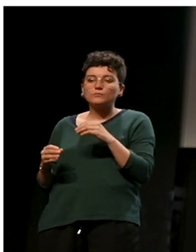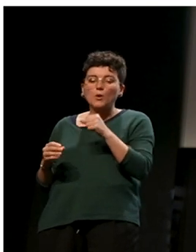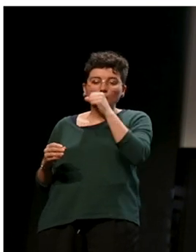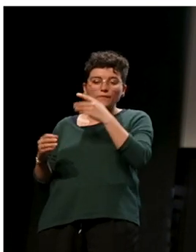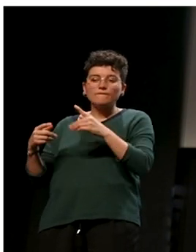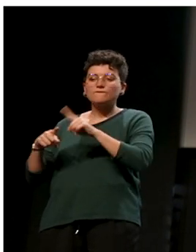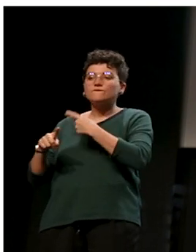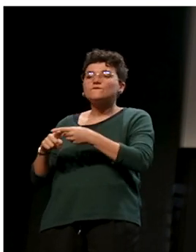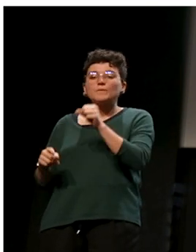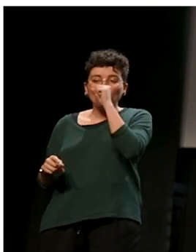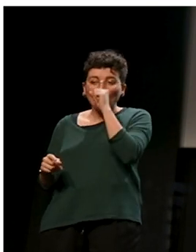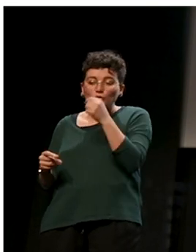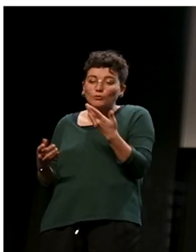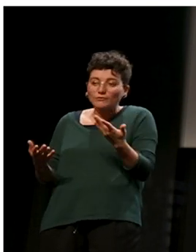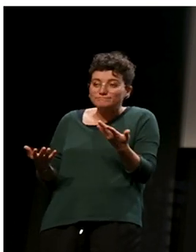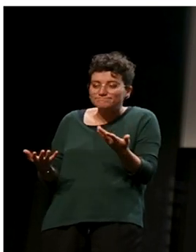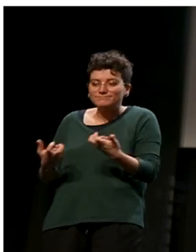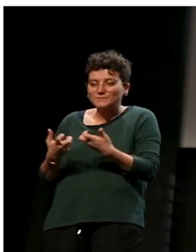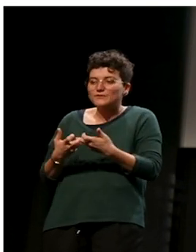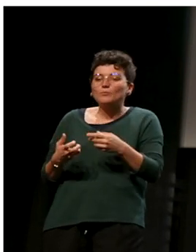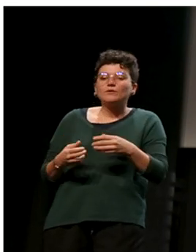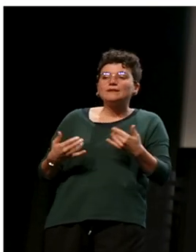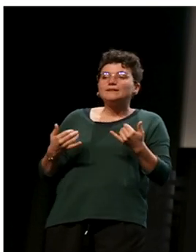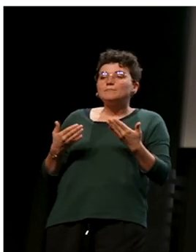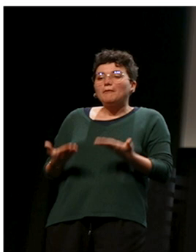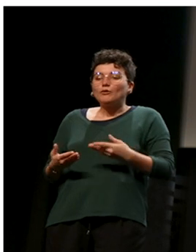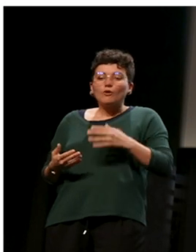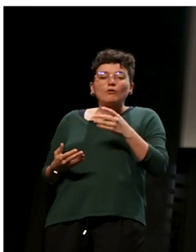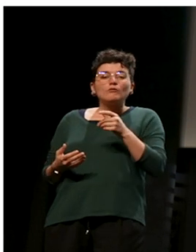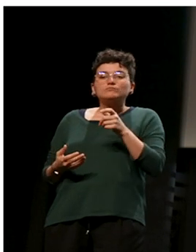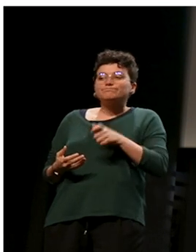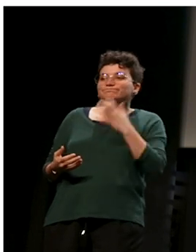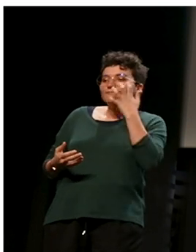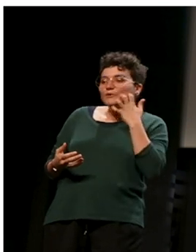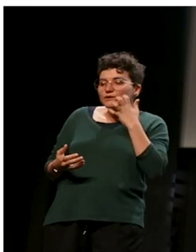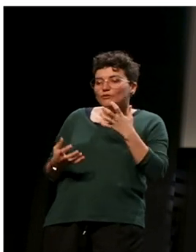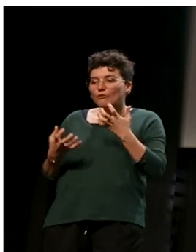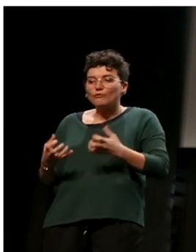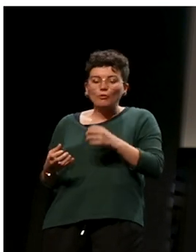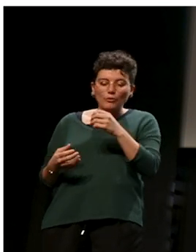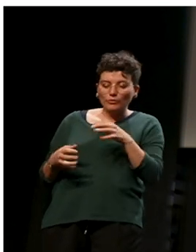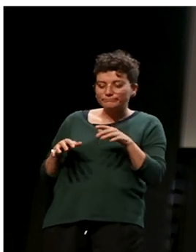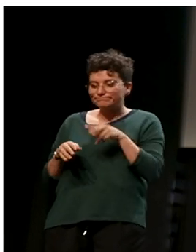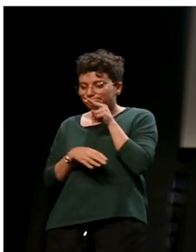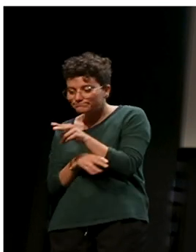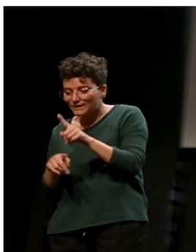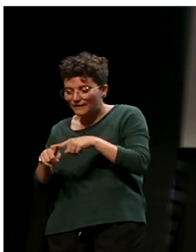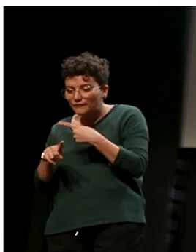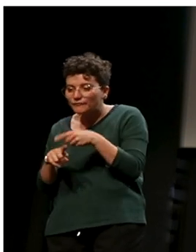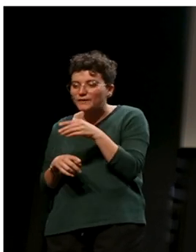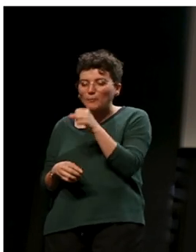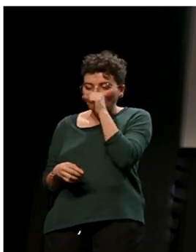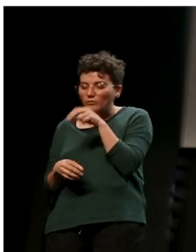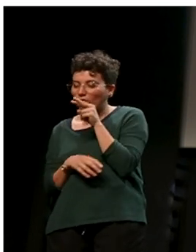facile. Tu te prends plein la gueule. C'est assez violent. Ça va fonctionner, hein, mais c'est pas la vie